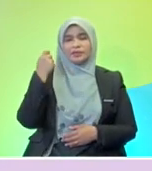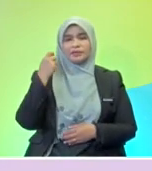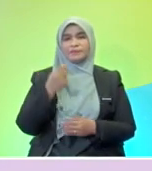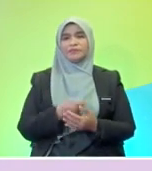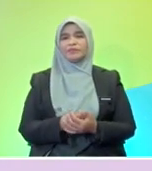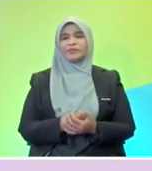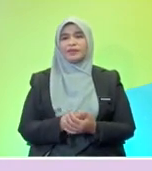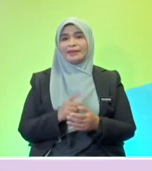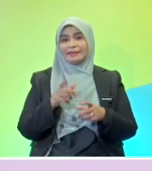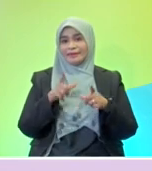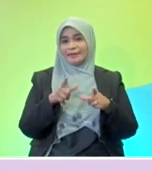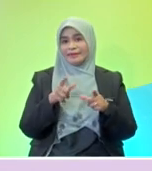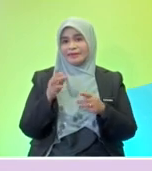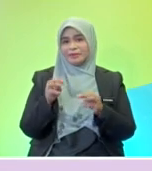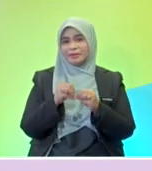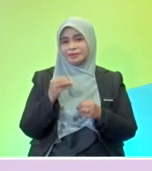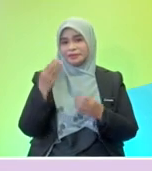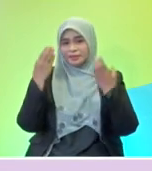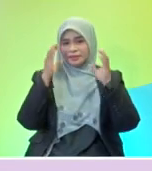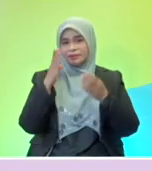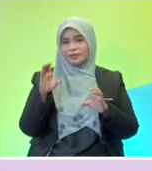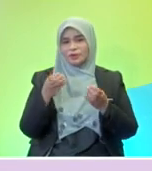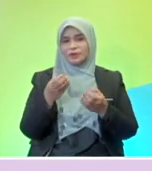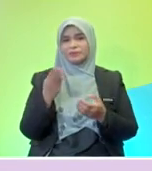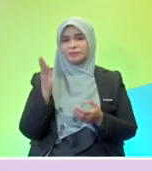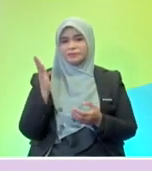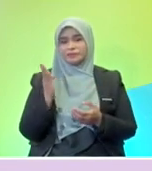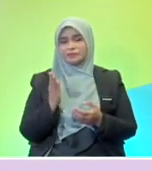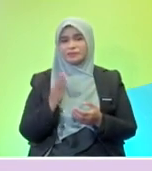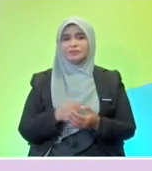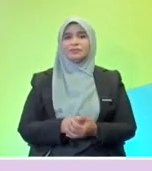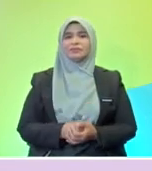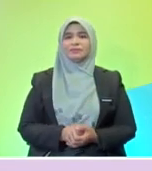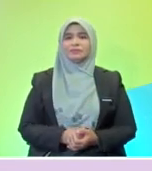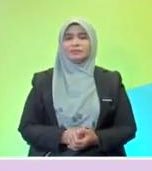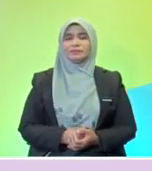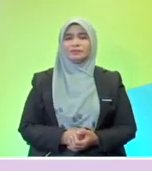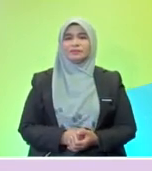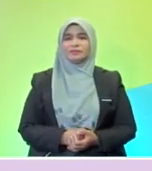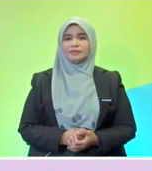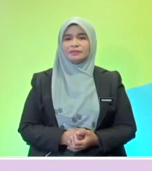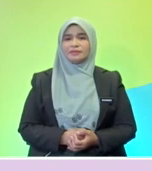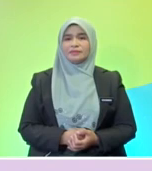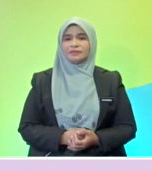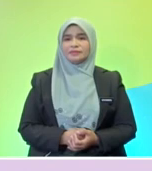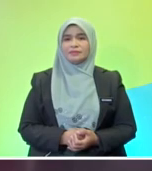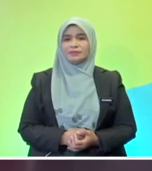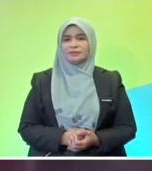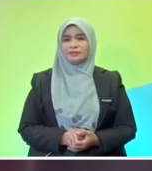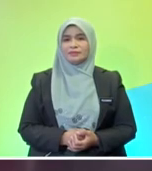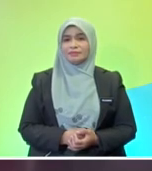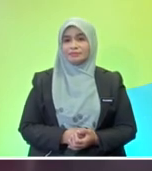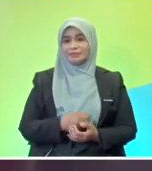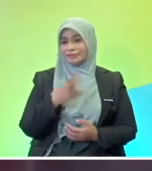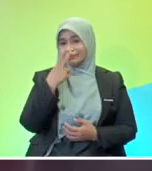ni. Okey. Okey, sebagai tangan dia. Nanti kita betulkanlah. Oh, macam tu. Senang